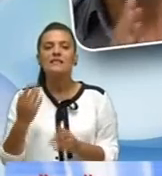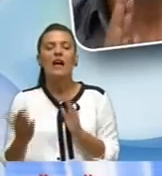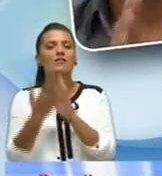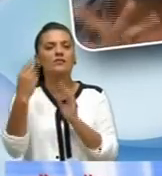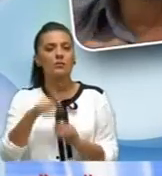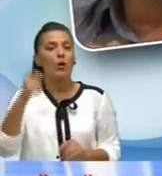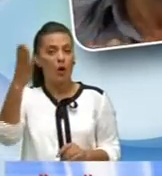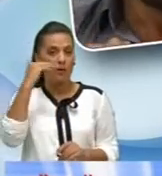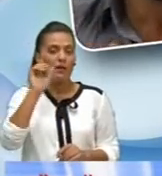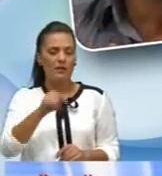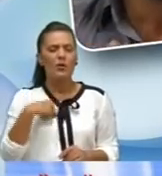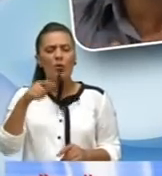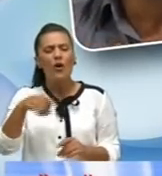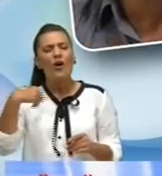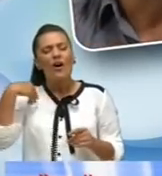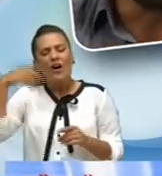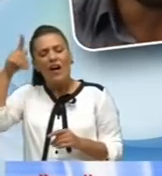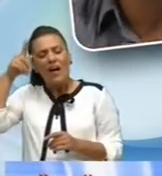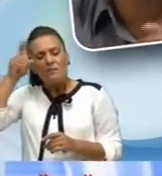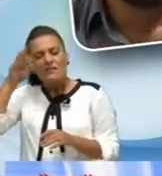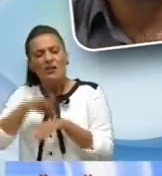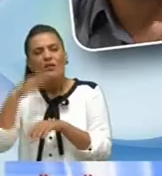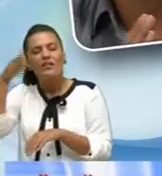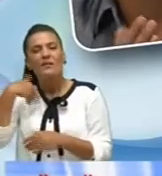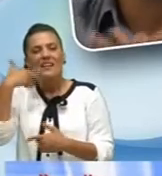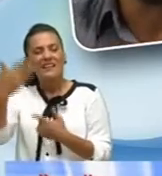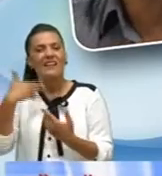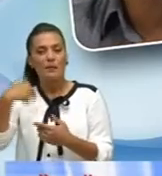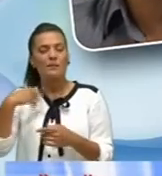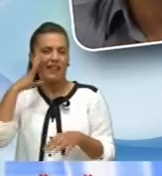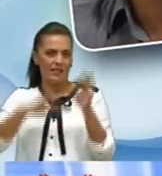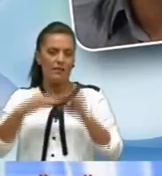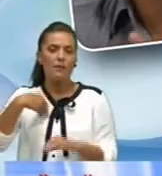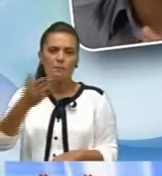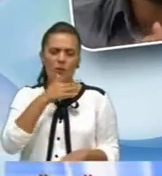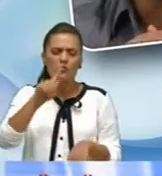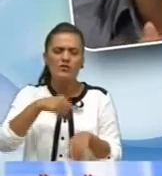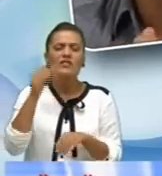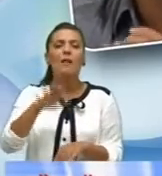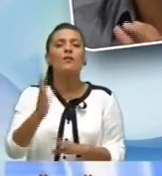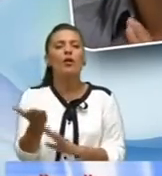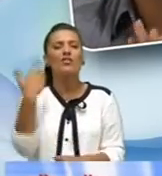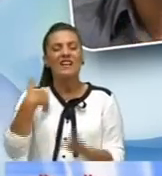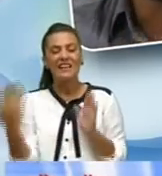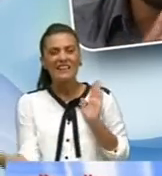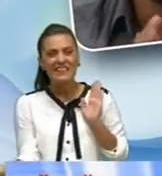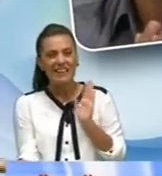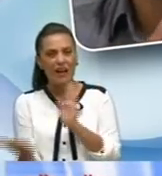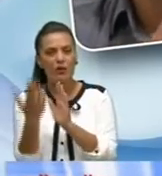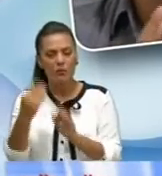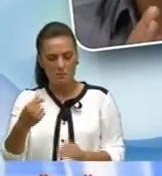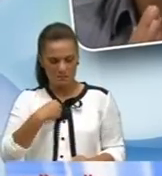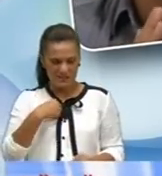o terapi sürecini yine o cepte dursun. Bilelim ki böyle bir şansımız var. Evet. O sürece gelmeden önce yaklaşıyorken